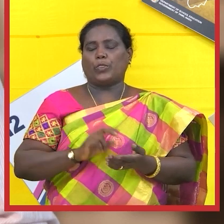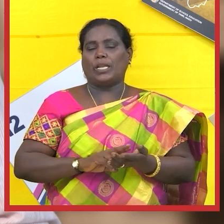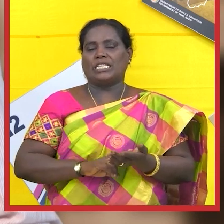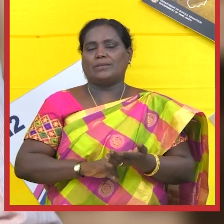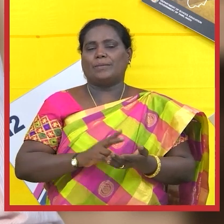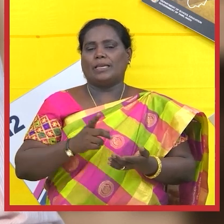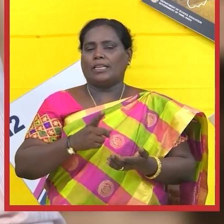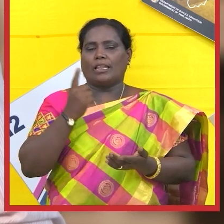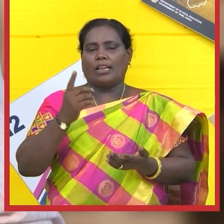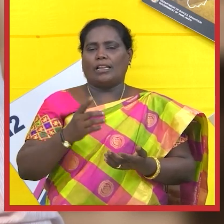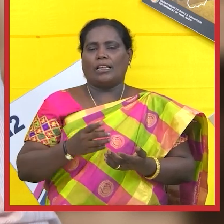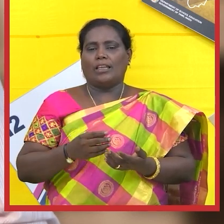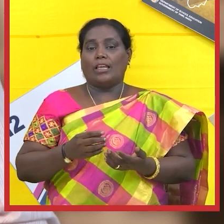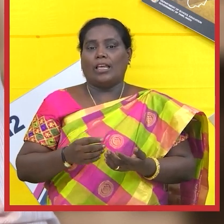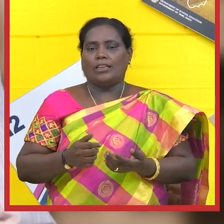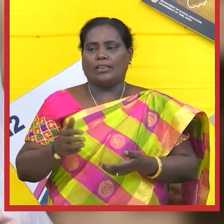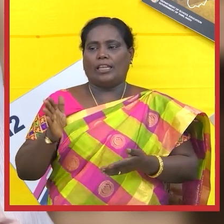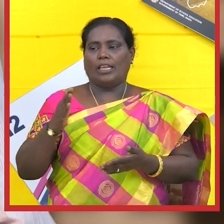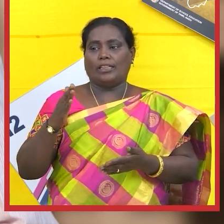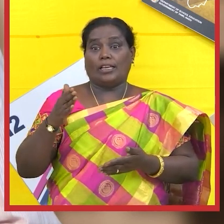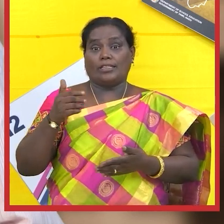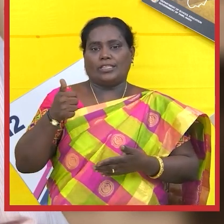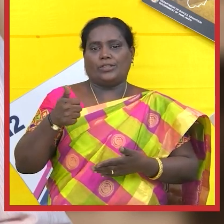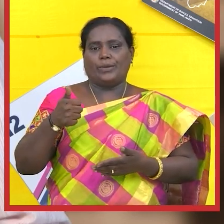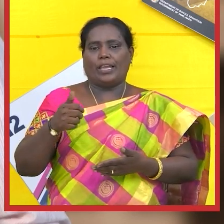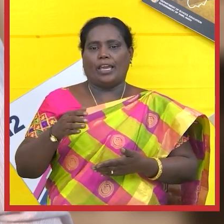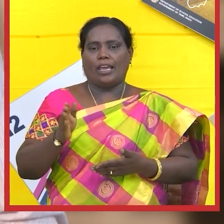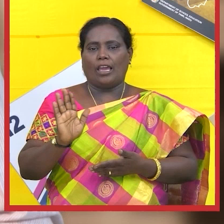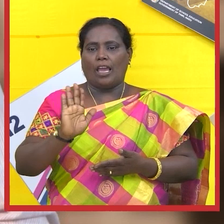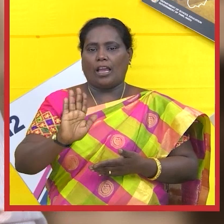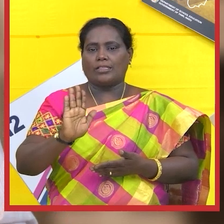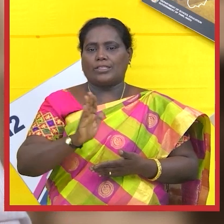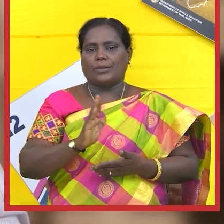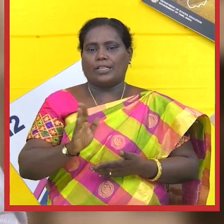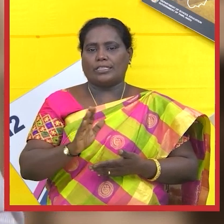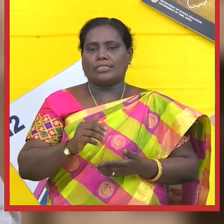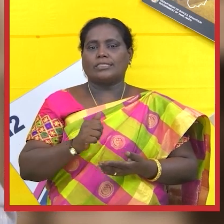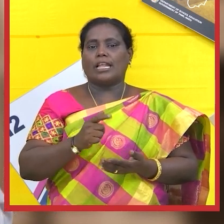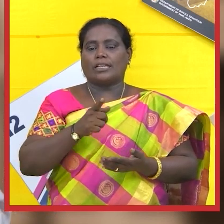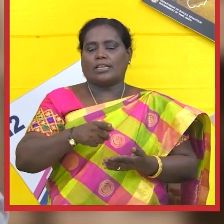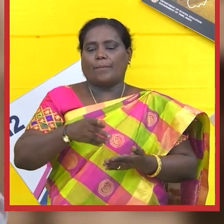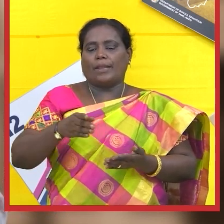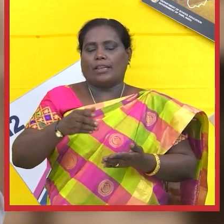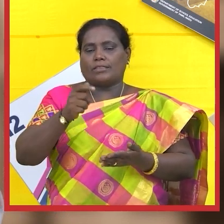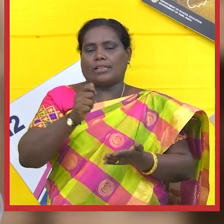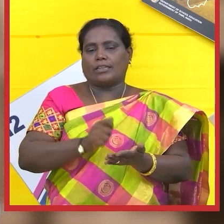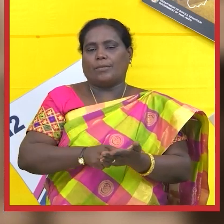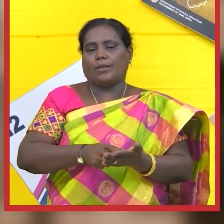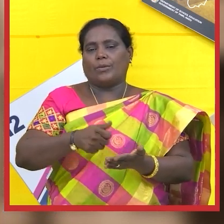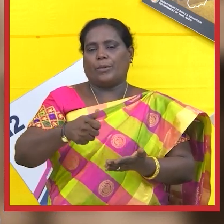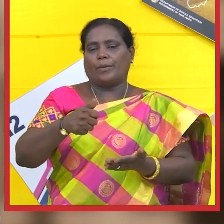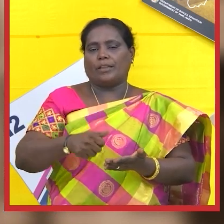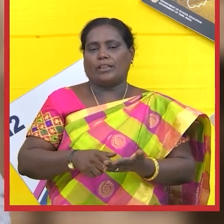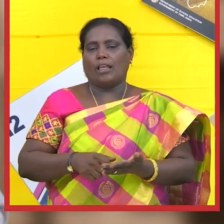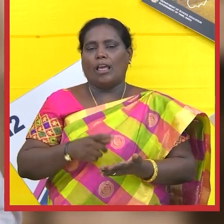அது யாரால் என்றால் நீதிக்கட்சியினுடைய ஆட்சியின் விளைவாகத்தான் அவரால் சட்டமன்ற உறுப்பினராக ஆக முடிந்தது அதாவது அரசியலிலே